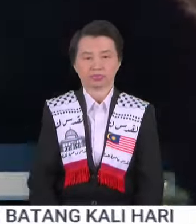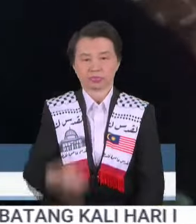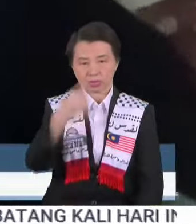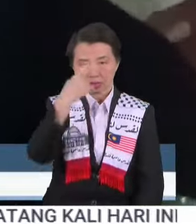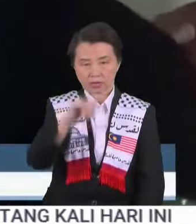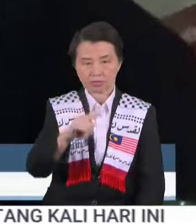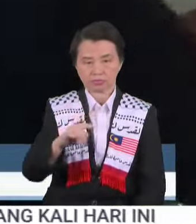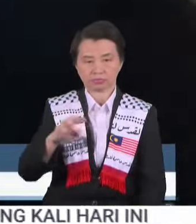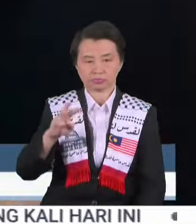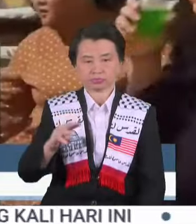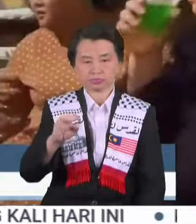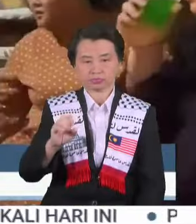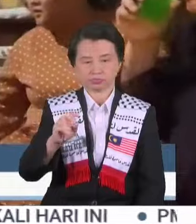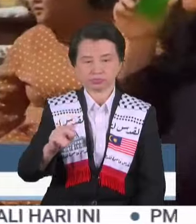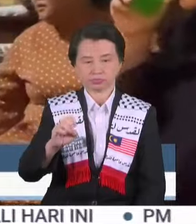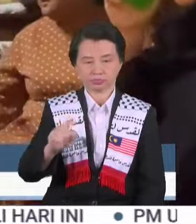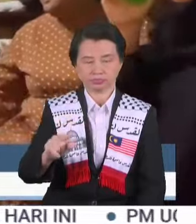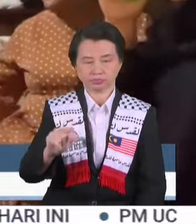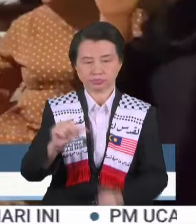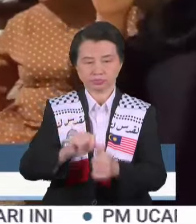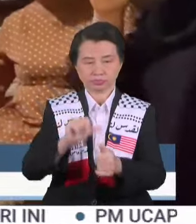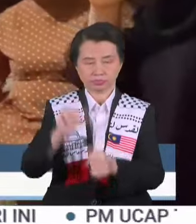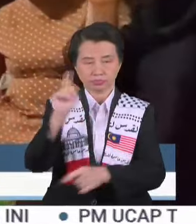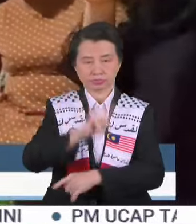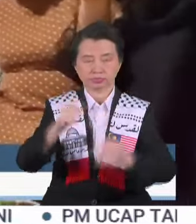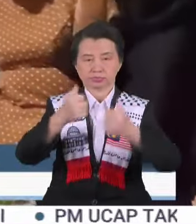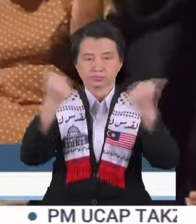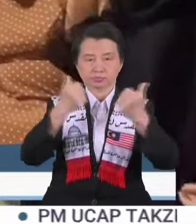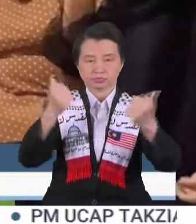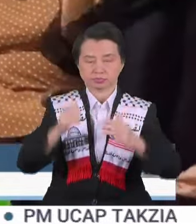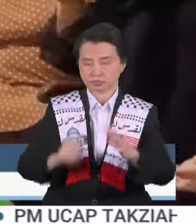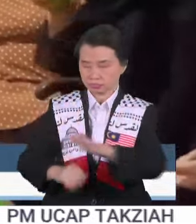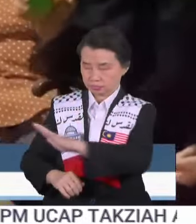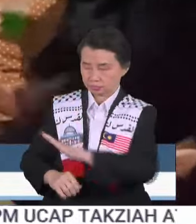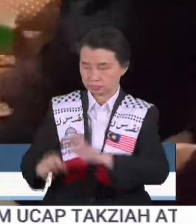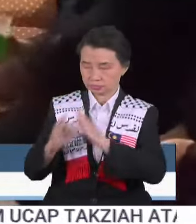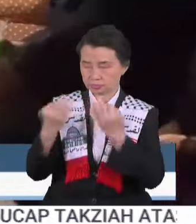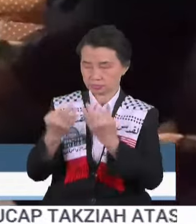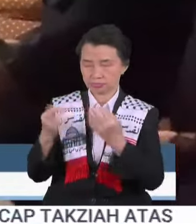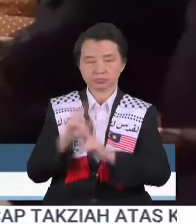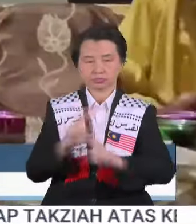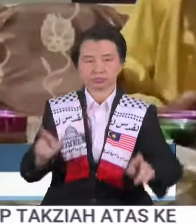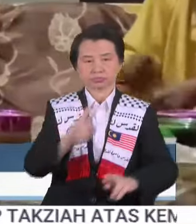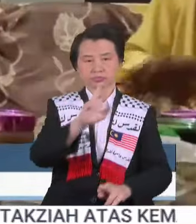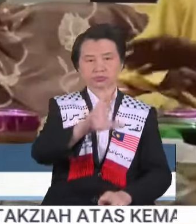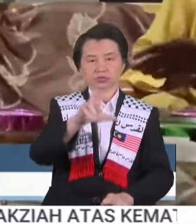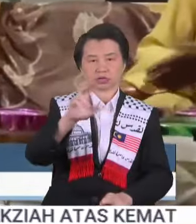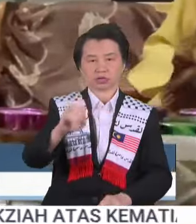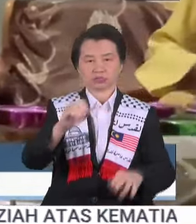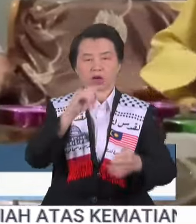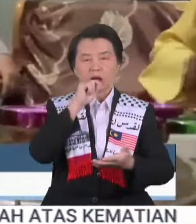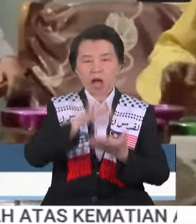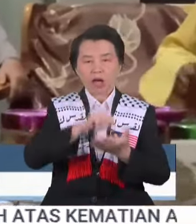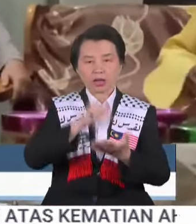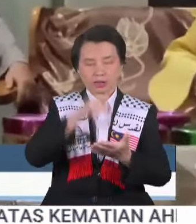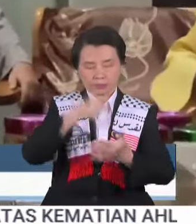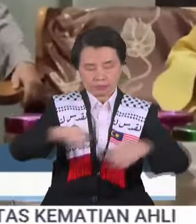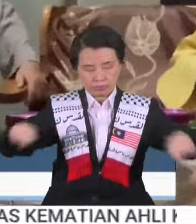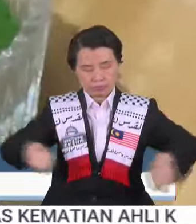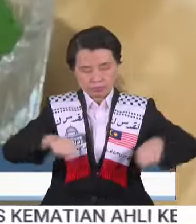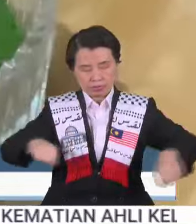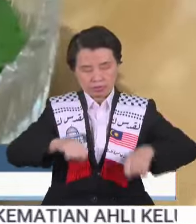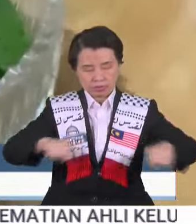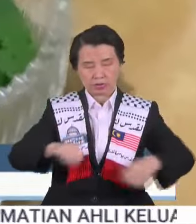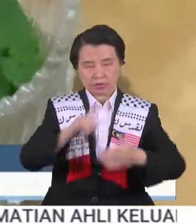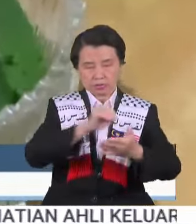Bagi Madusia Abeng, pada setiap hari raya, mereka sekeluarga akan menyediakan 30 ekor ayam untuk dimasak dari minggu